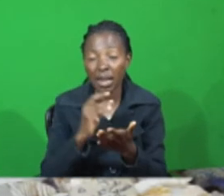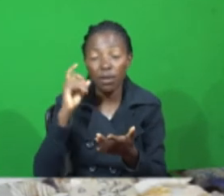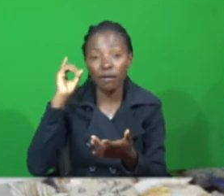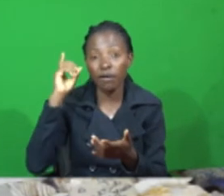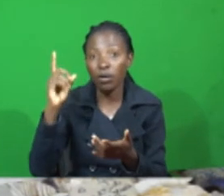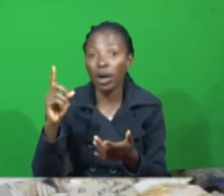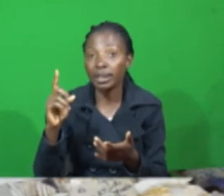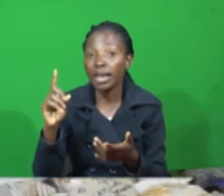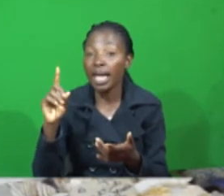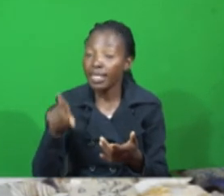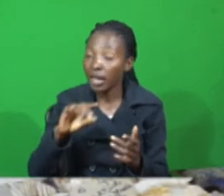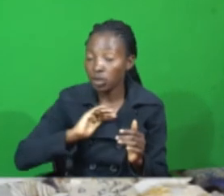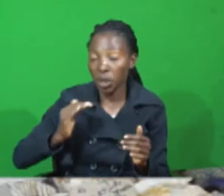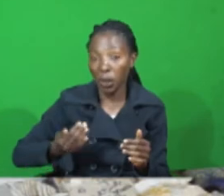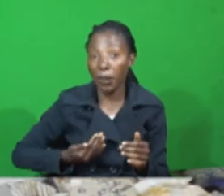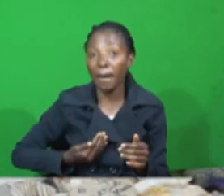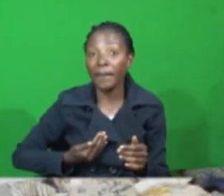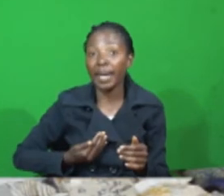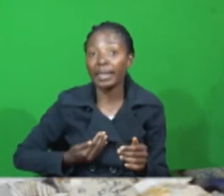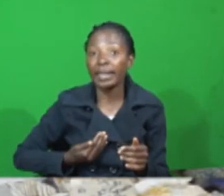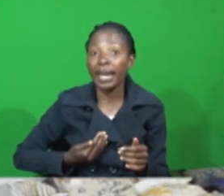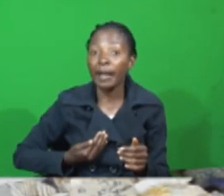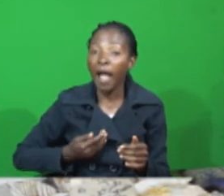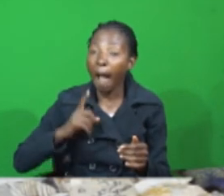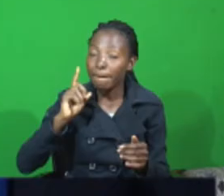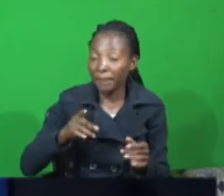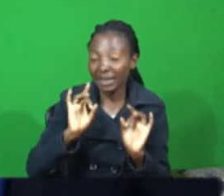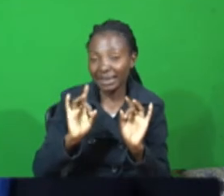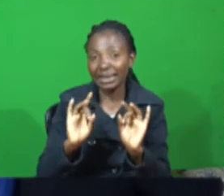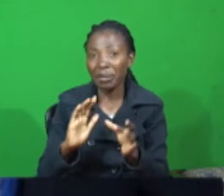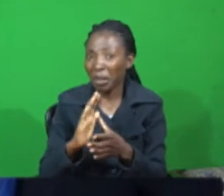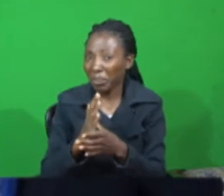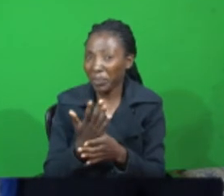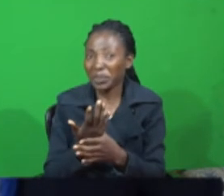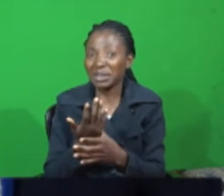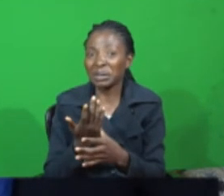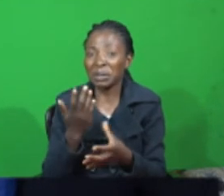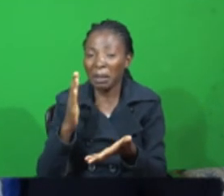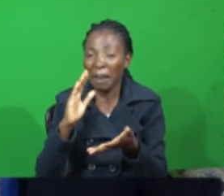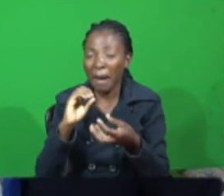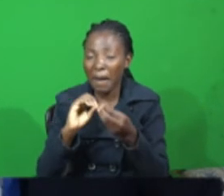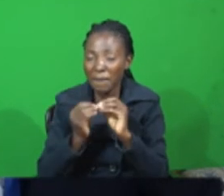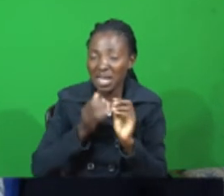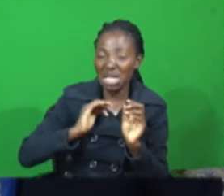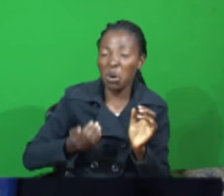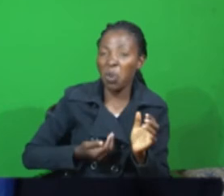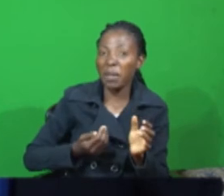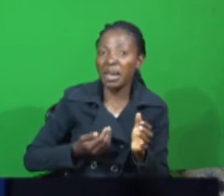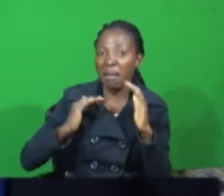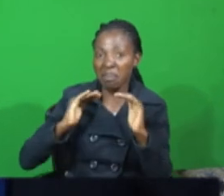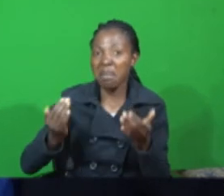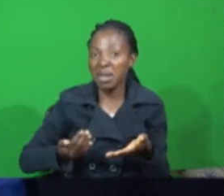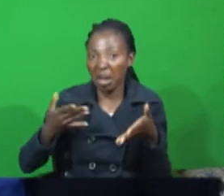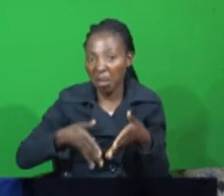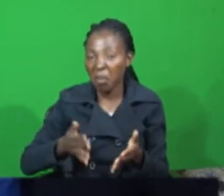nderekuti chimiro chemukadzi akadaro. Ndechekuti ungadai uchimuchengeta nekuti ndiwamuisa muchimiro chakadaro. Exactly. Ndiwo